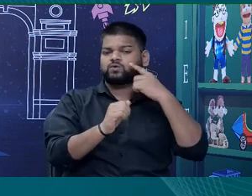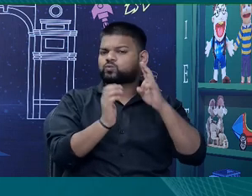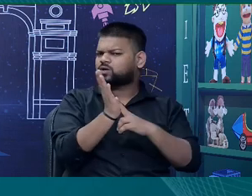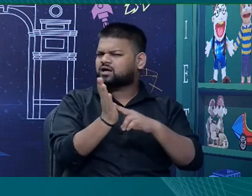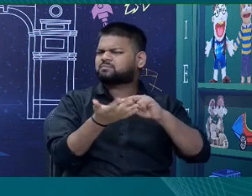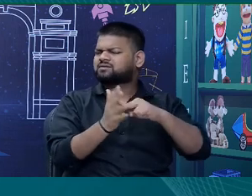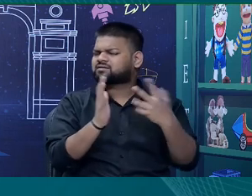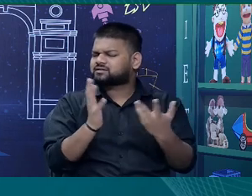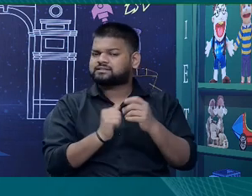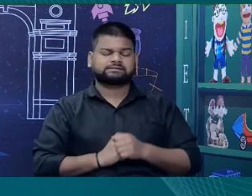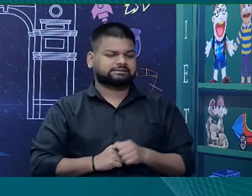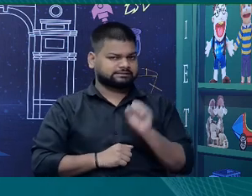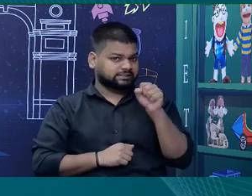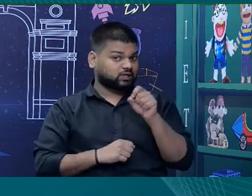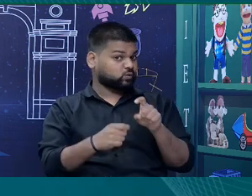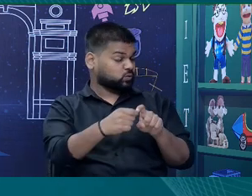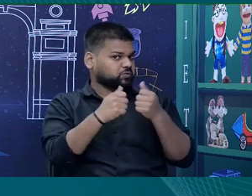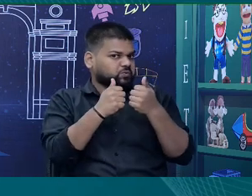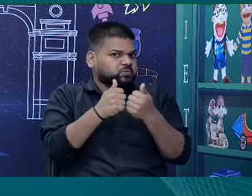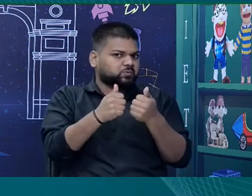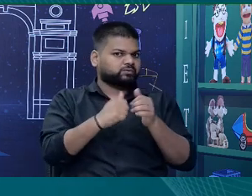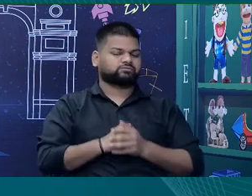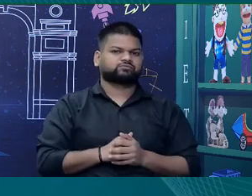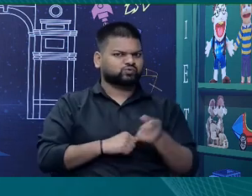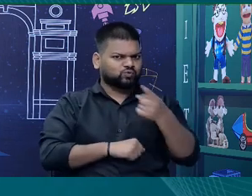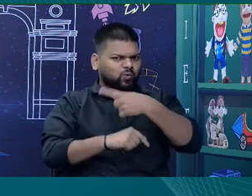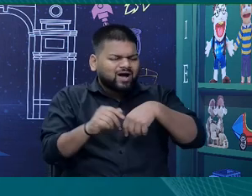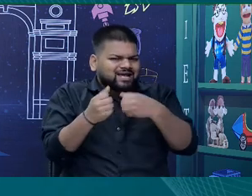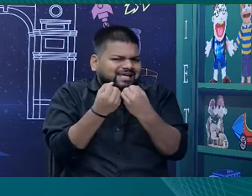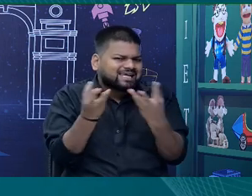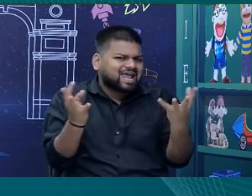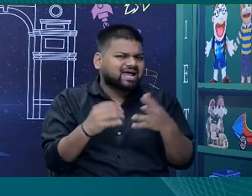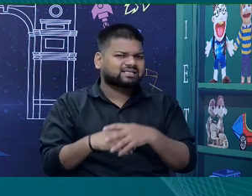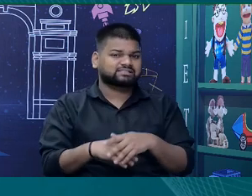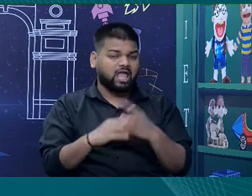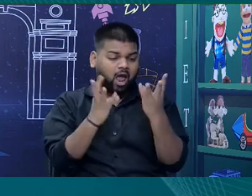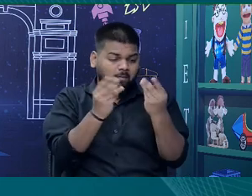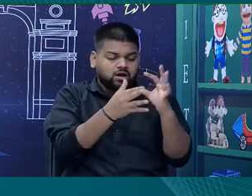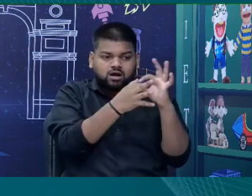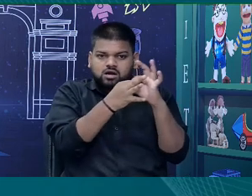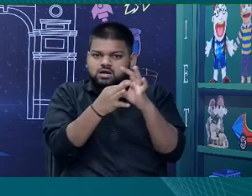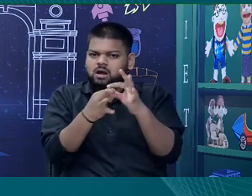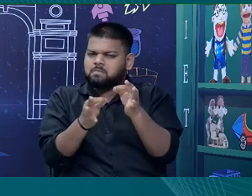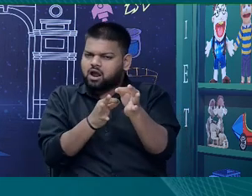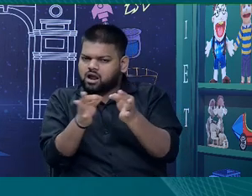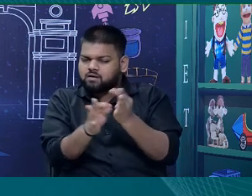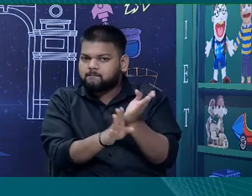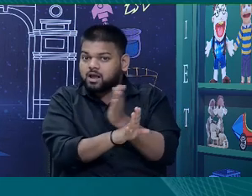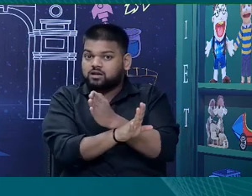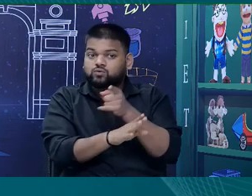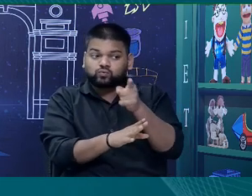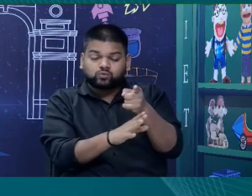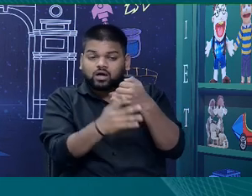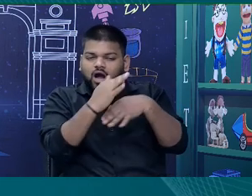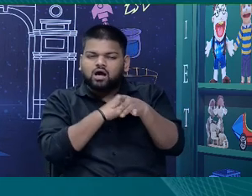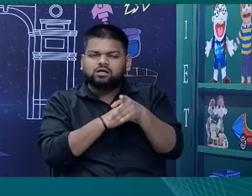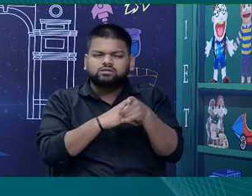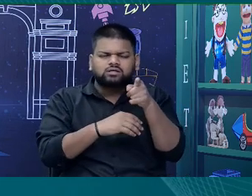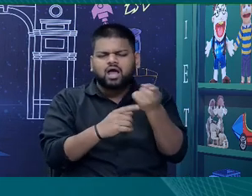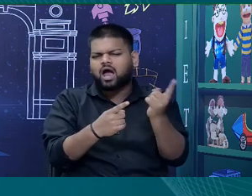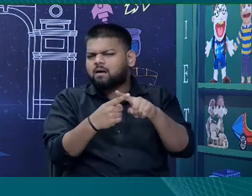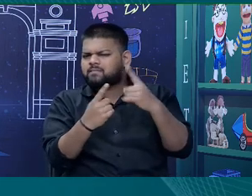क्वेश्चन पूछे हैं हमें कोई भी मैथमेटिकल कॉन्सेप्ट समझने से पहले उसकी इंर्पोटेंस और रेलीवेंस के बड़े में क्लास में डिस्कस